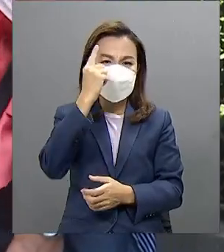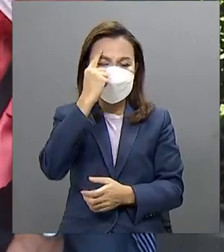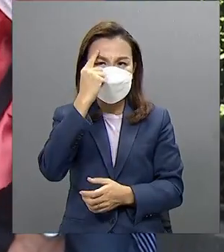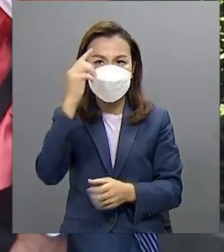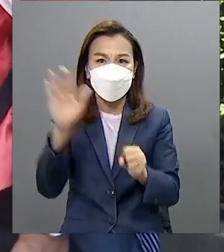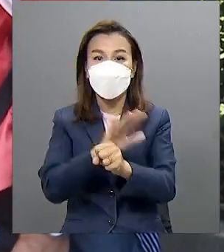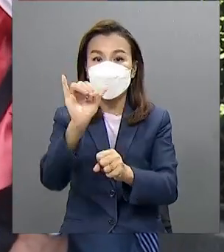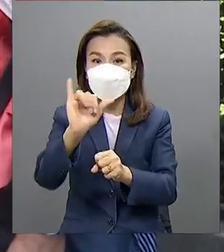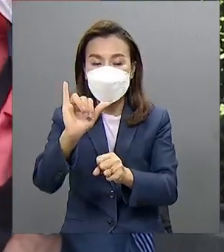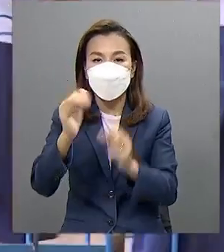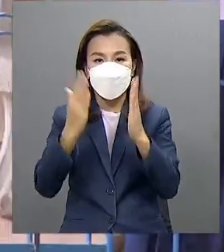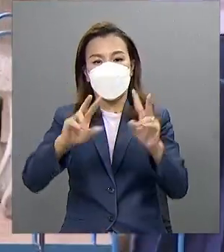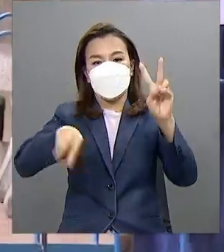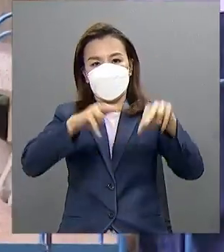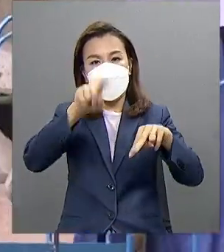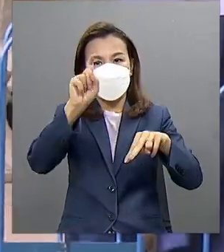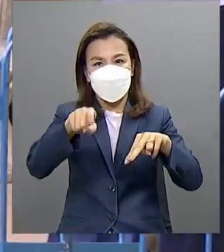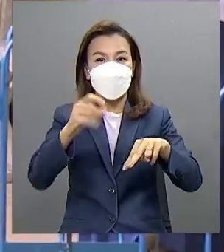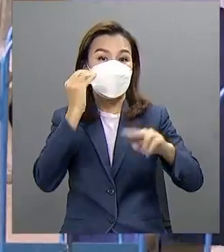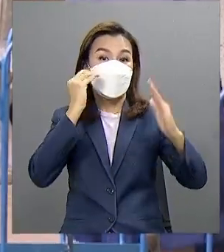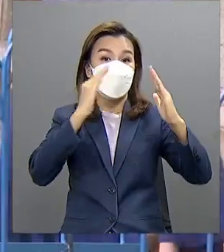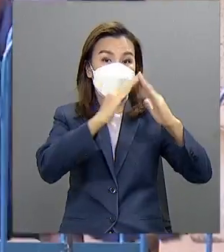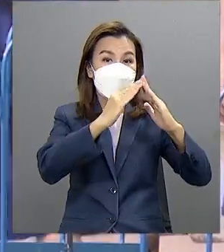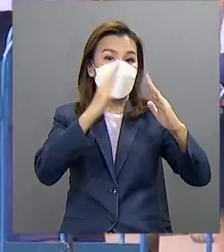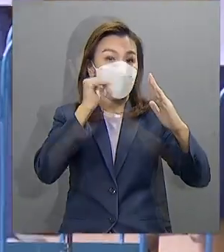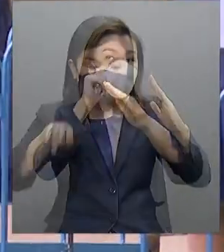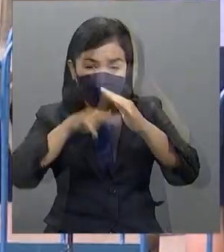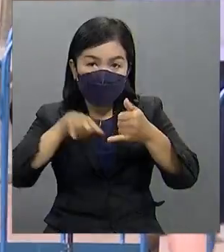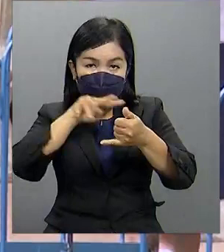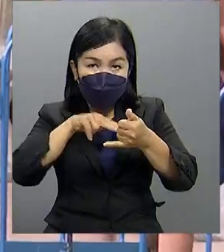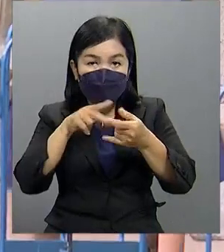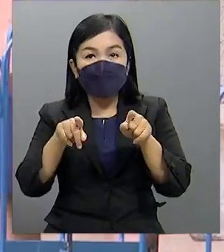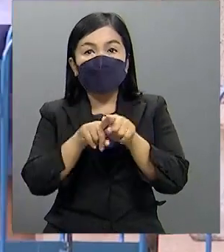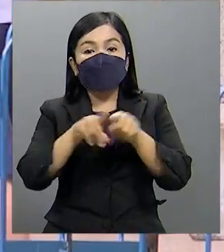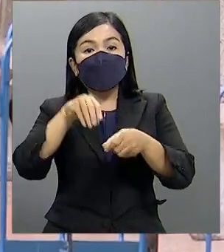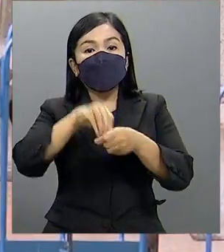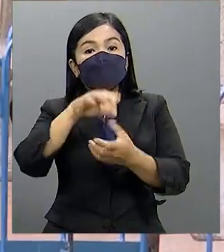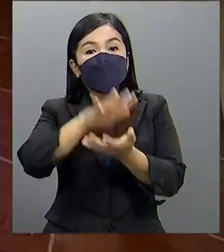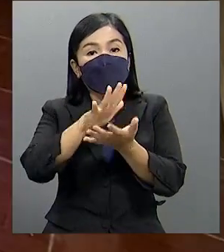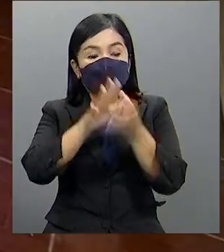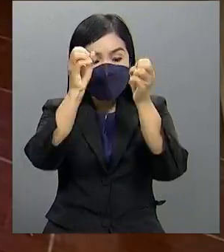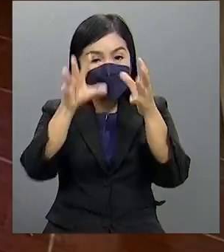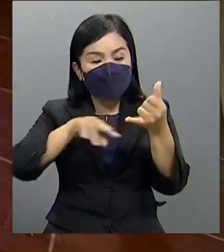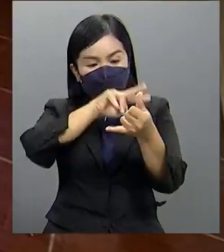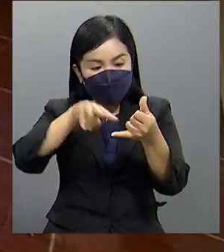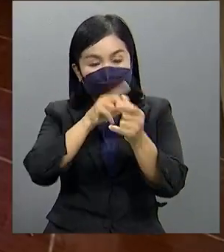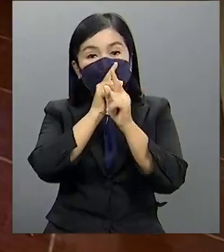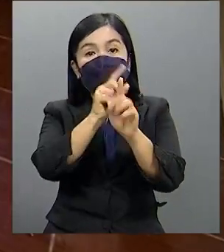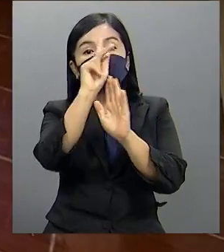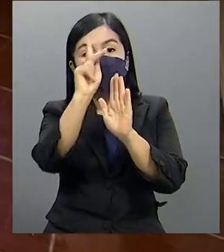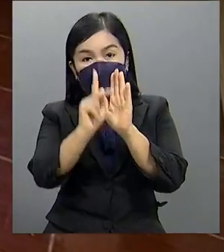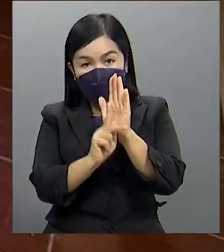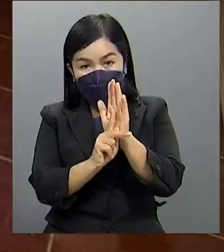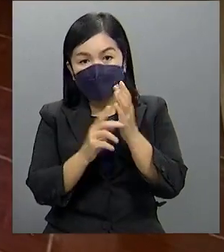อยู่บ้านพ่อแม่ก็ต้องดูแลนะครับอยู่โรงเรียนคุณครูก็ต้องดูแลนะครับอันนี้หมายถึงว่าเป็นหน้าที่ตามกฎหมายพอเขามีหน้าที่ดูแ